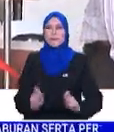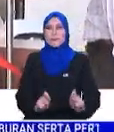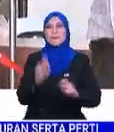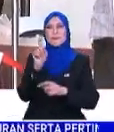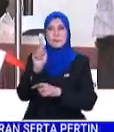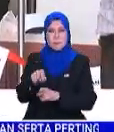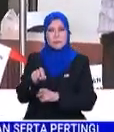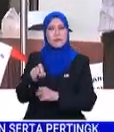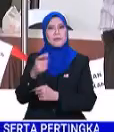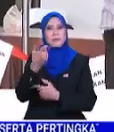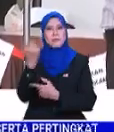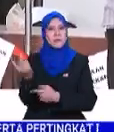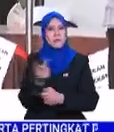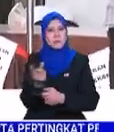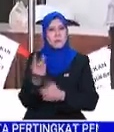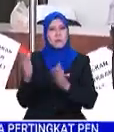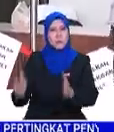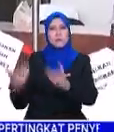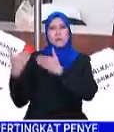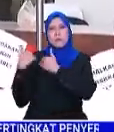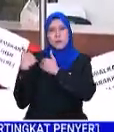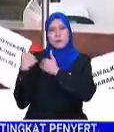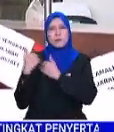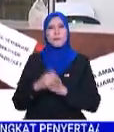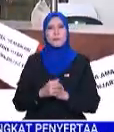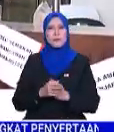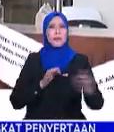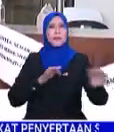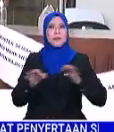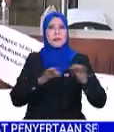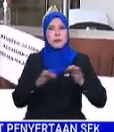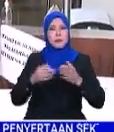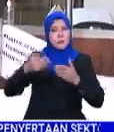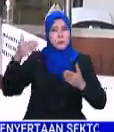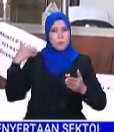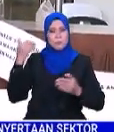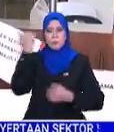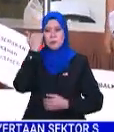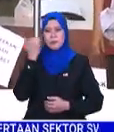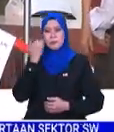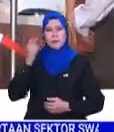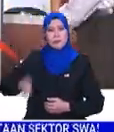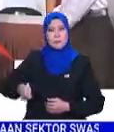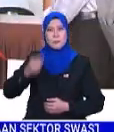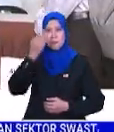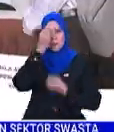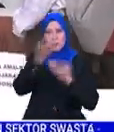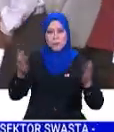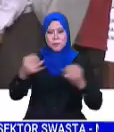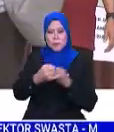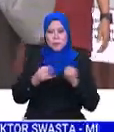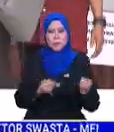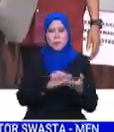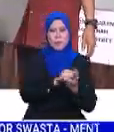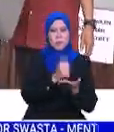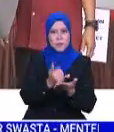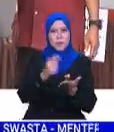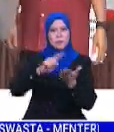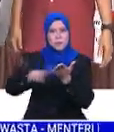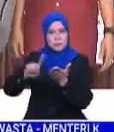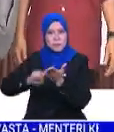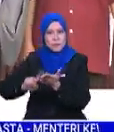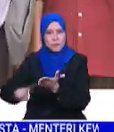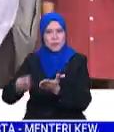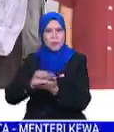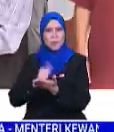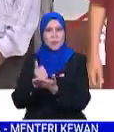harus diambil terhadap pihak bertanggungjawab. Dalam keterangan sebelum ini, mahkamah dimaklumkan Jabatan Audit Negara memulakan pemeriksaan